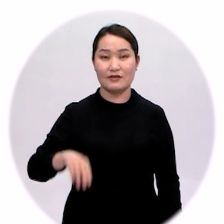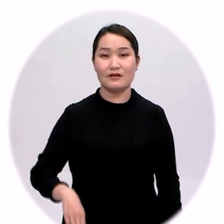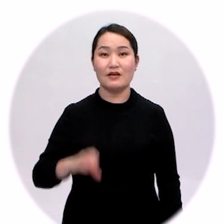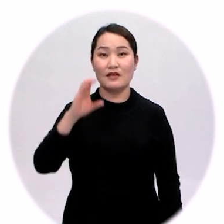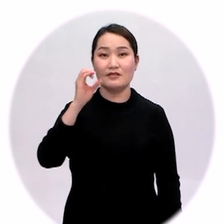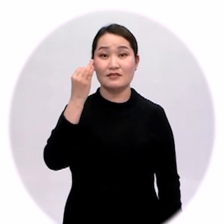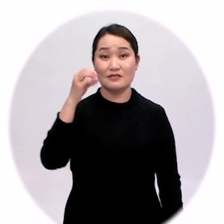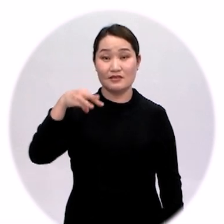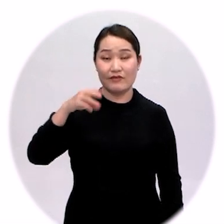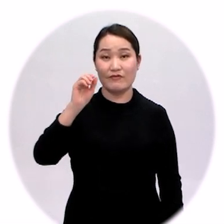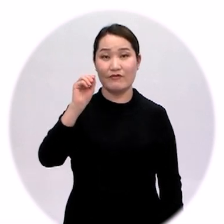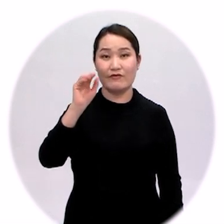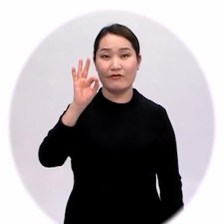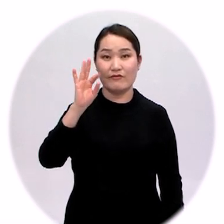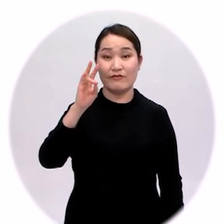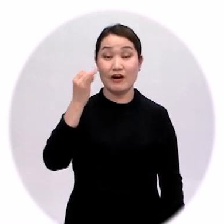симфон.